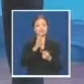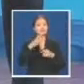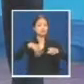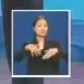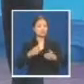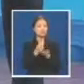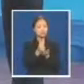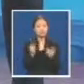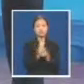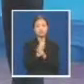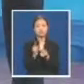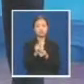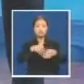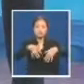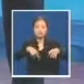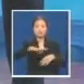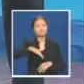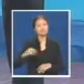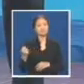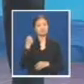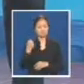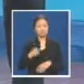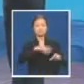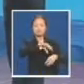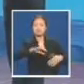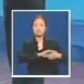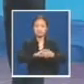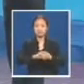ข้มแข็งที่หลายหน่วยงานได้ร่วมกันจัดขึ้นใน